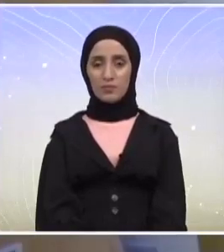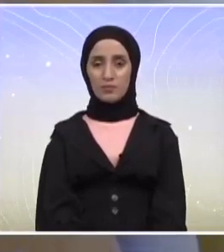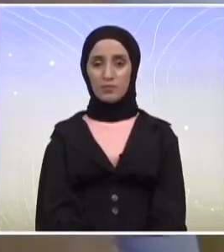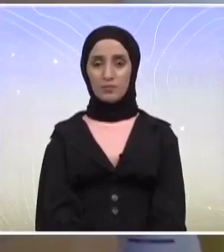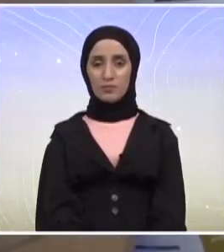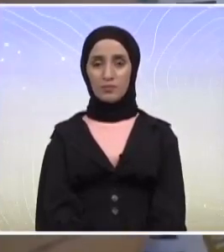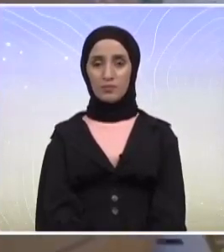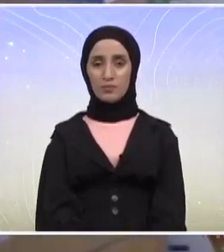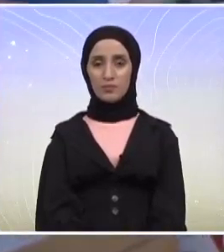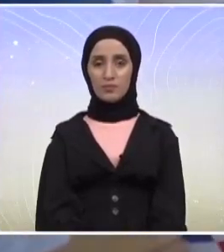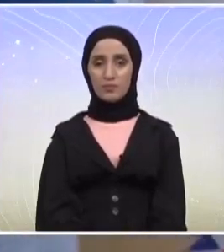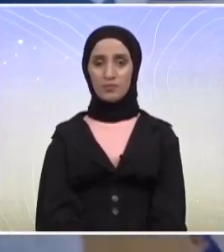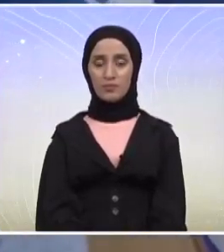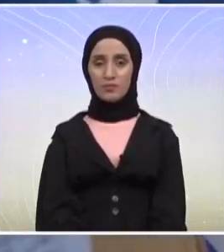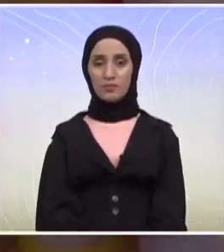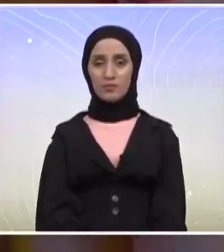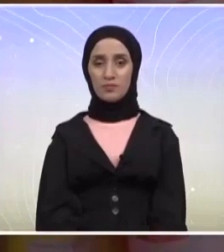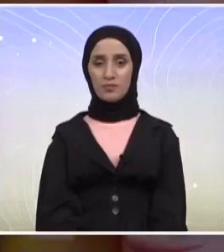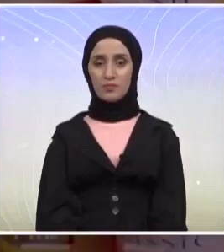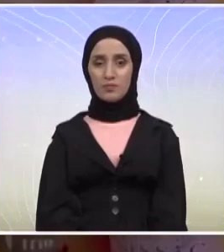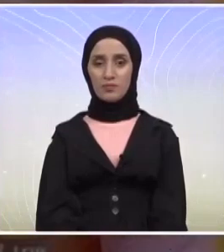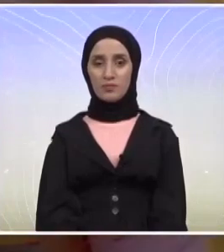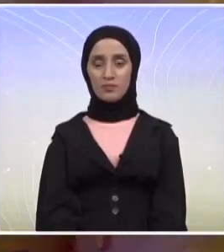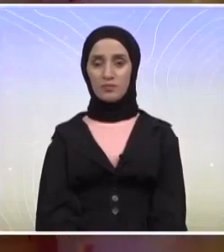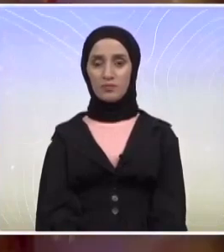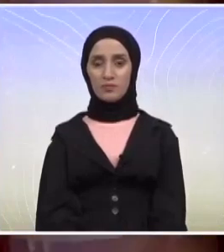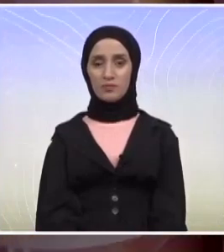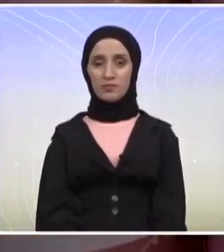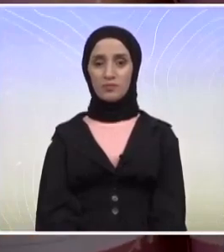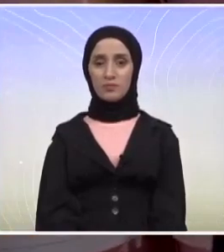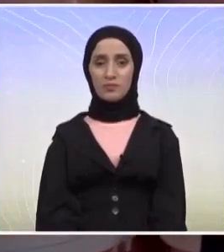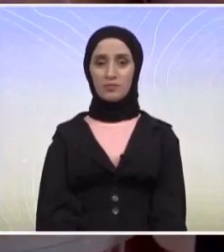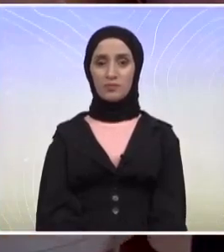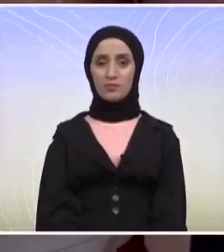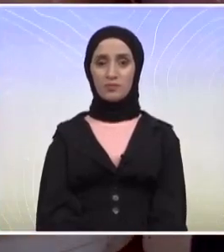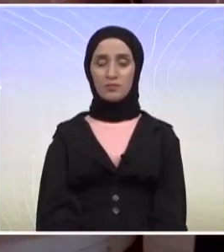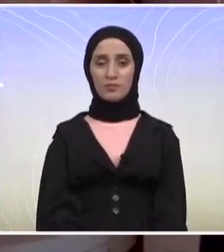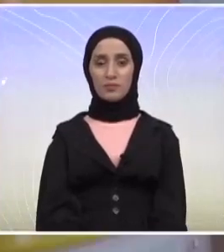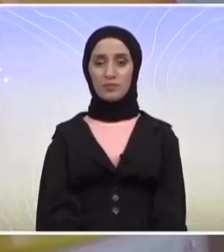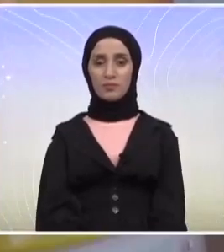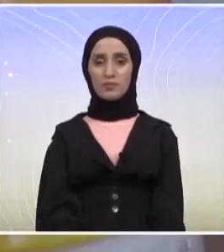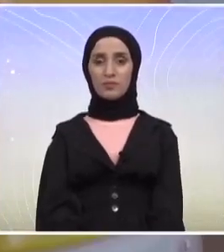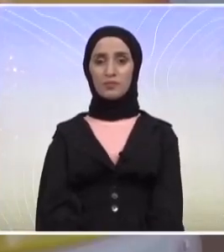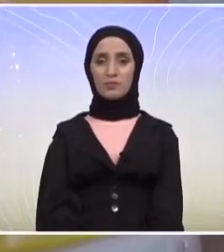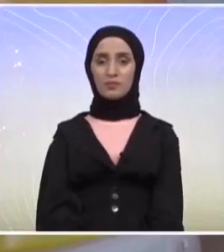الناس تحس بالناس ولا ينقص عليك من كاس إذا سقيت